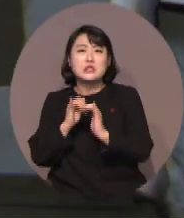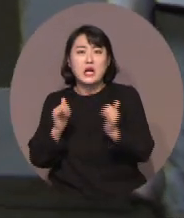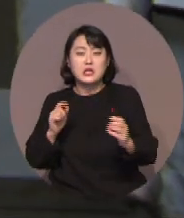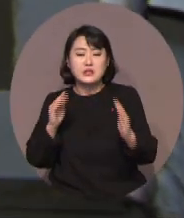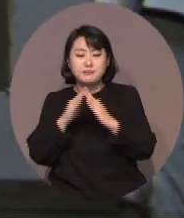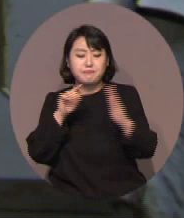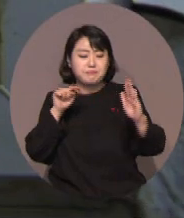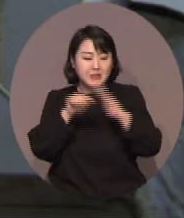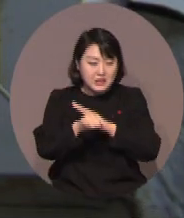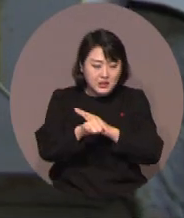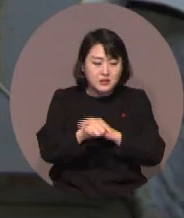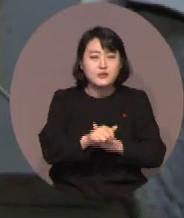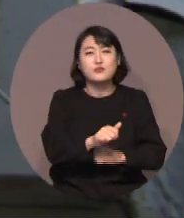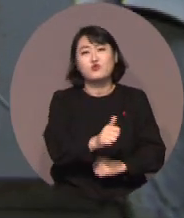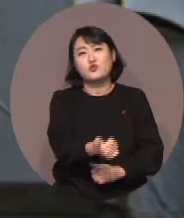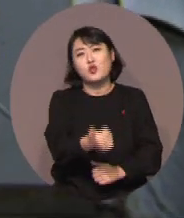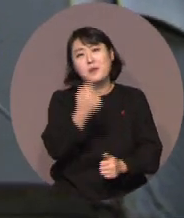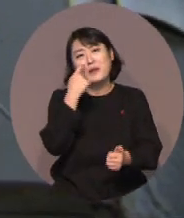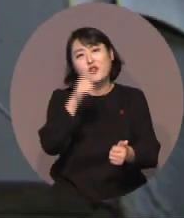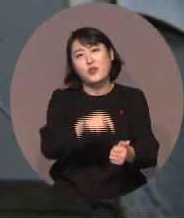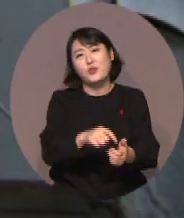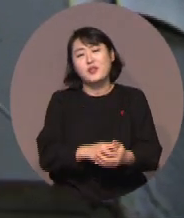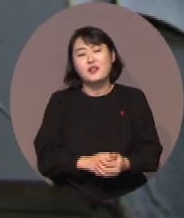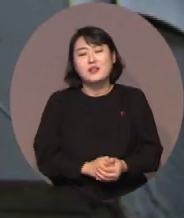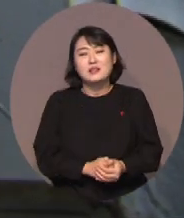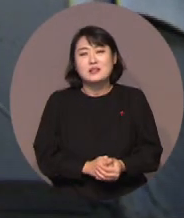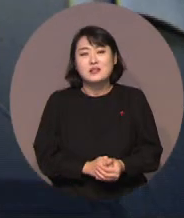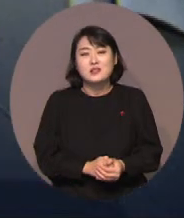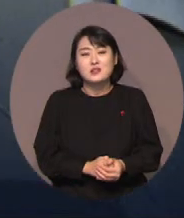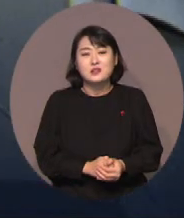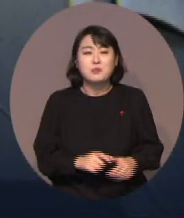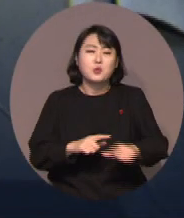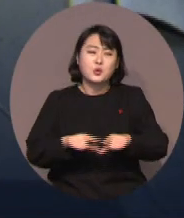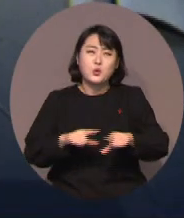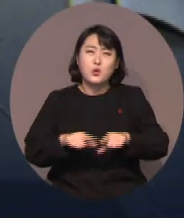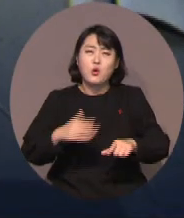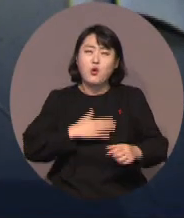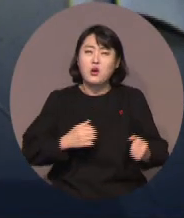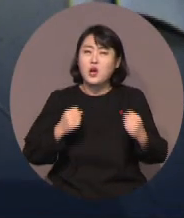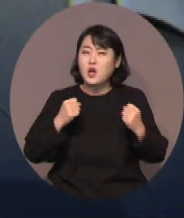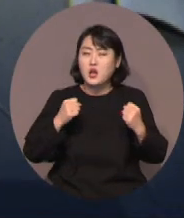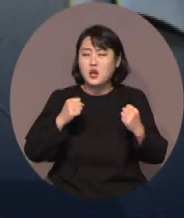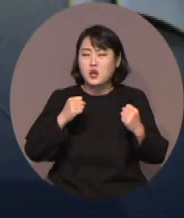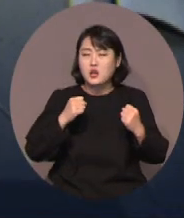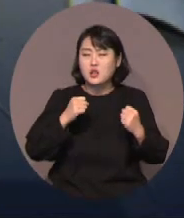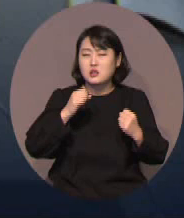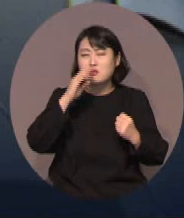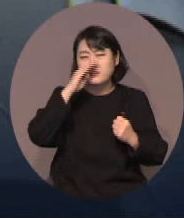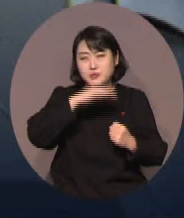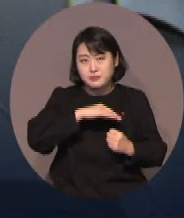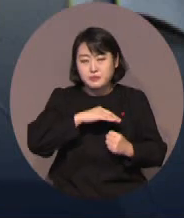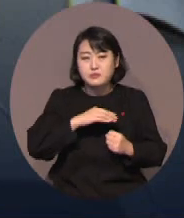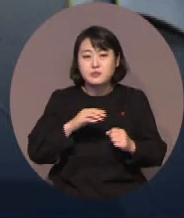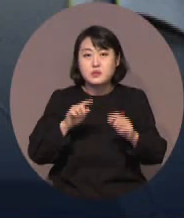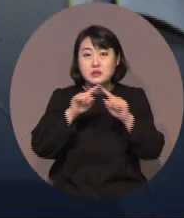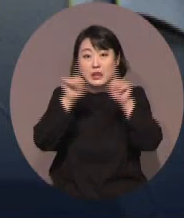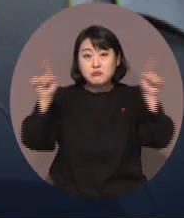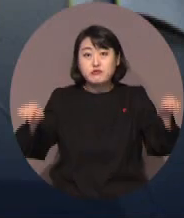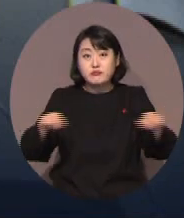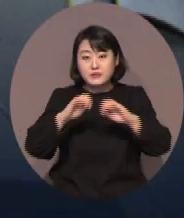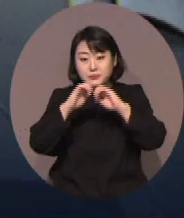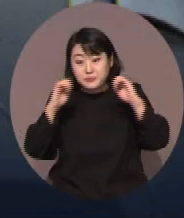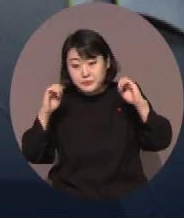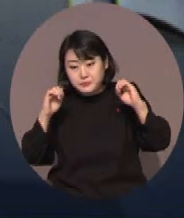집을 찾았다 확인한 겁니다 평소에도 사실 건강상태가 많이 안 좋으셨고요 평문으로 이렇게 보니까